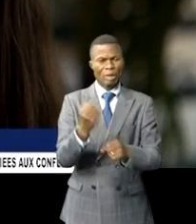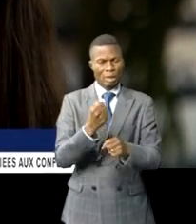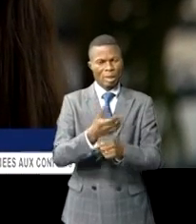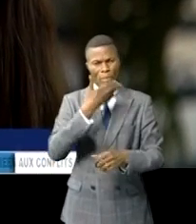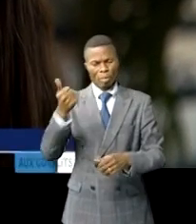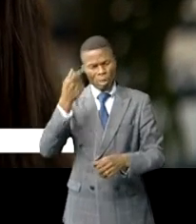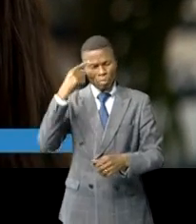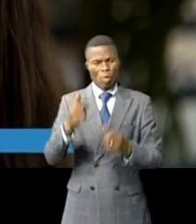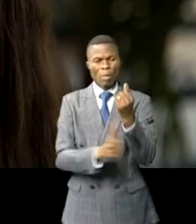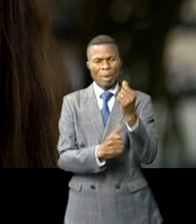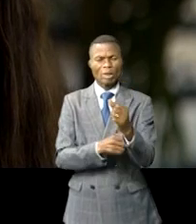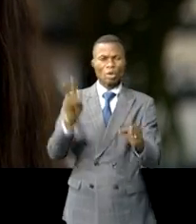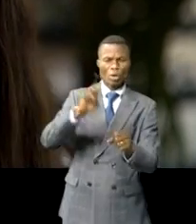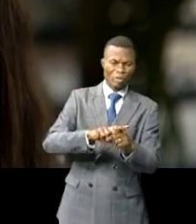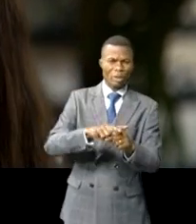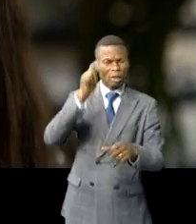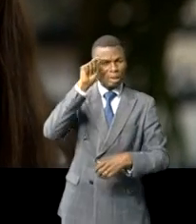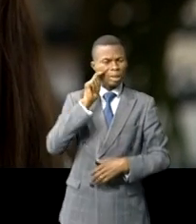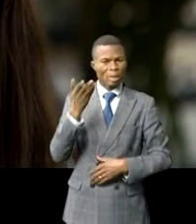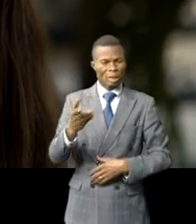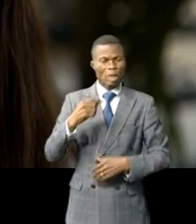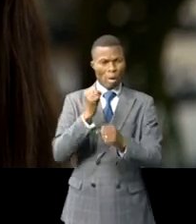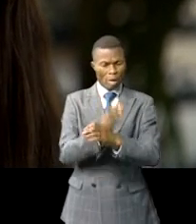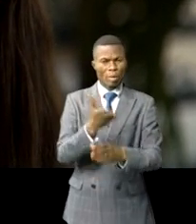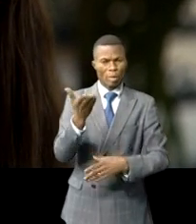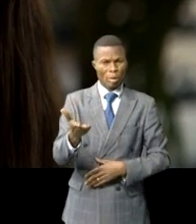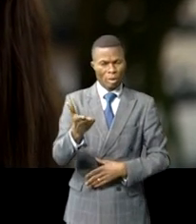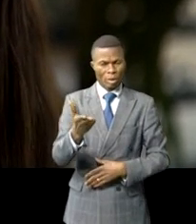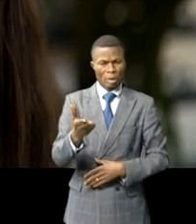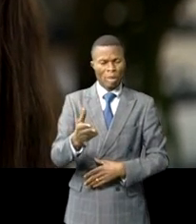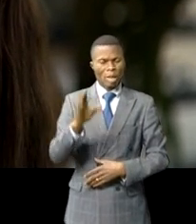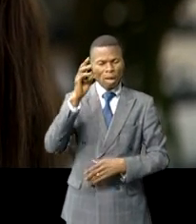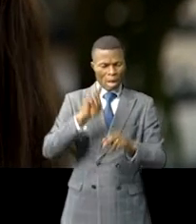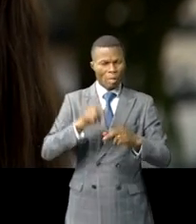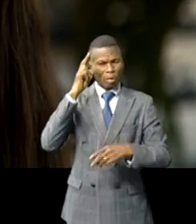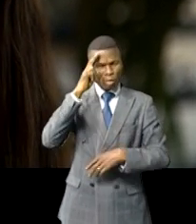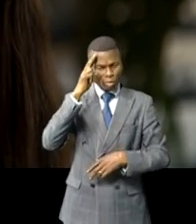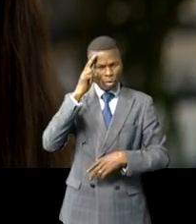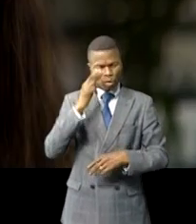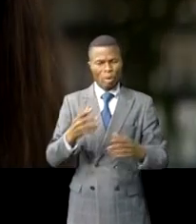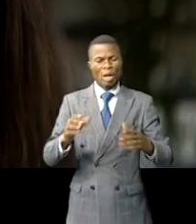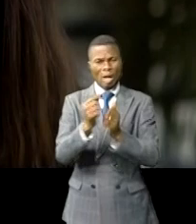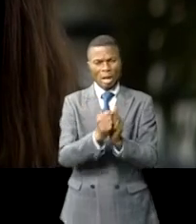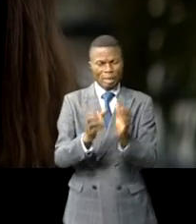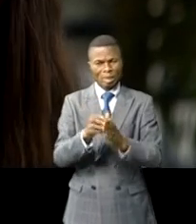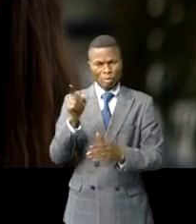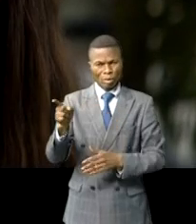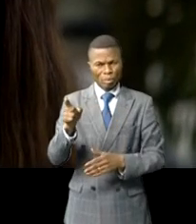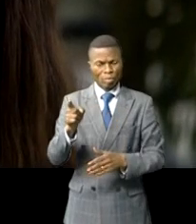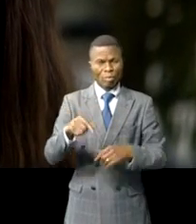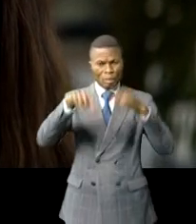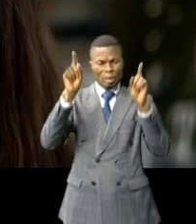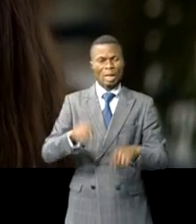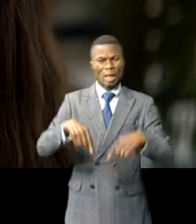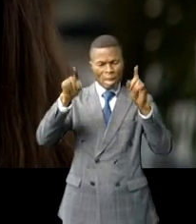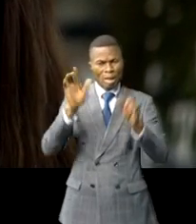la victime et que nous sommes prêts à réfléchir à une collaboration. Et c'est des